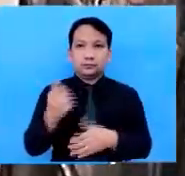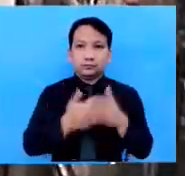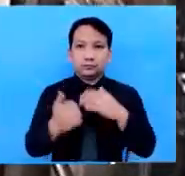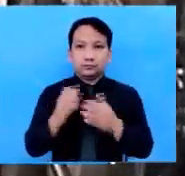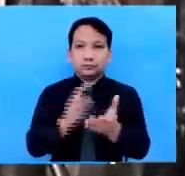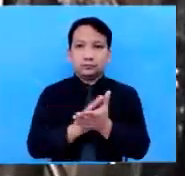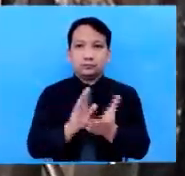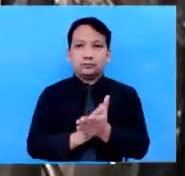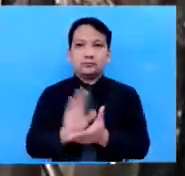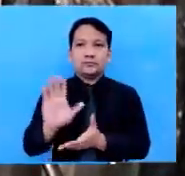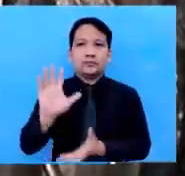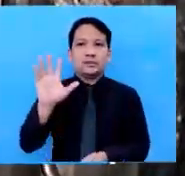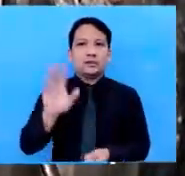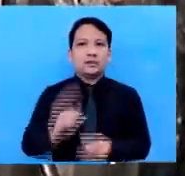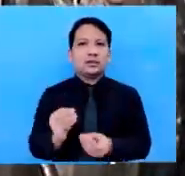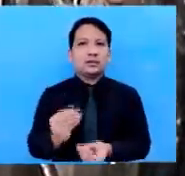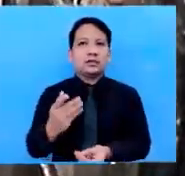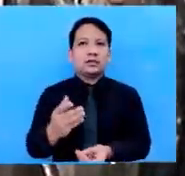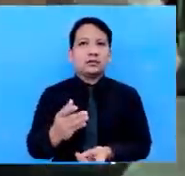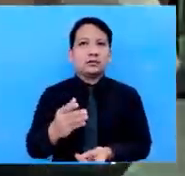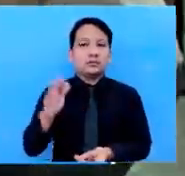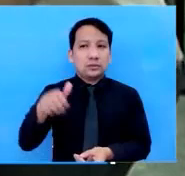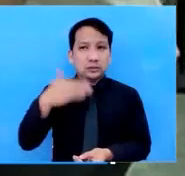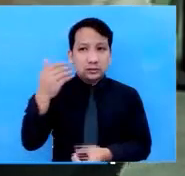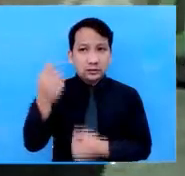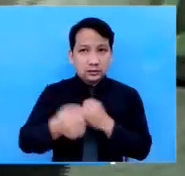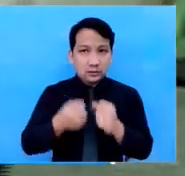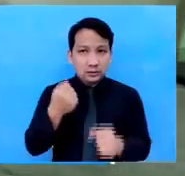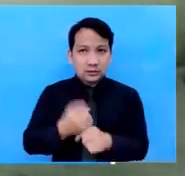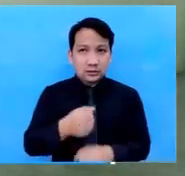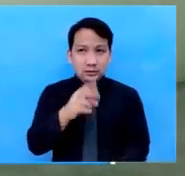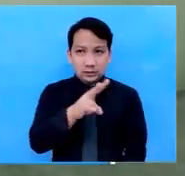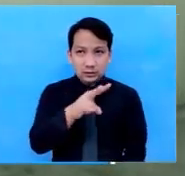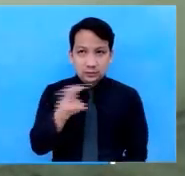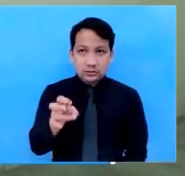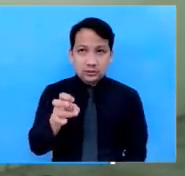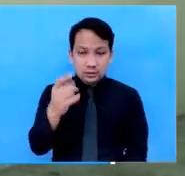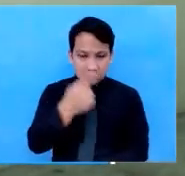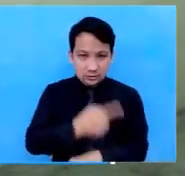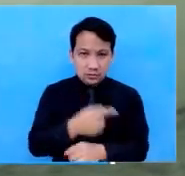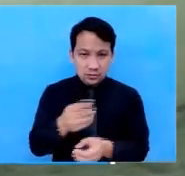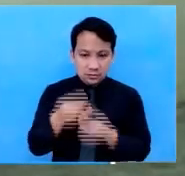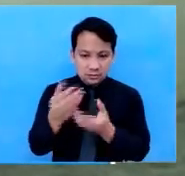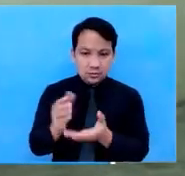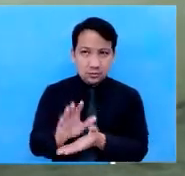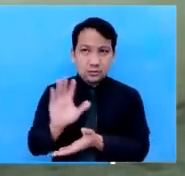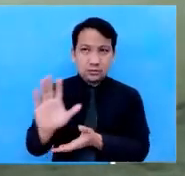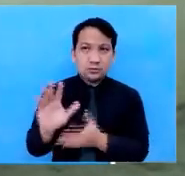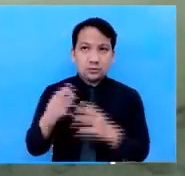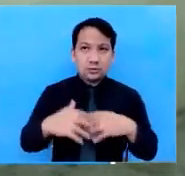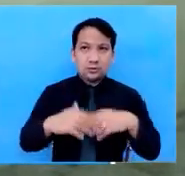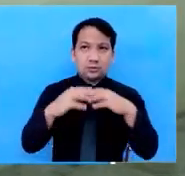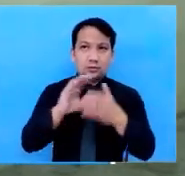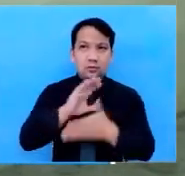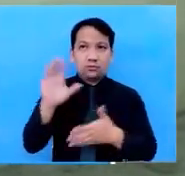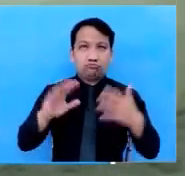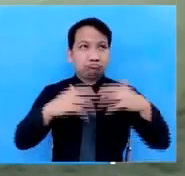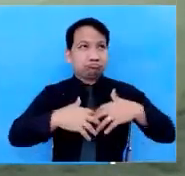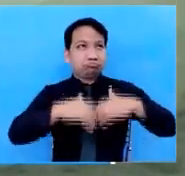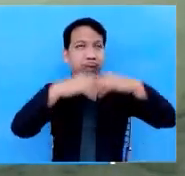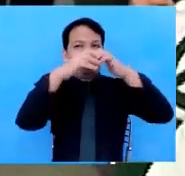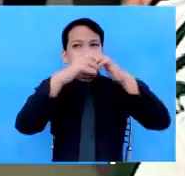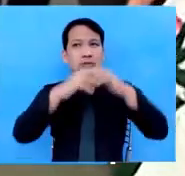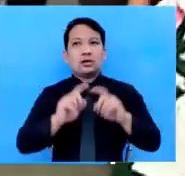ay aabutin pa hanggang susunod na taon kasi 700 days daw yung ibinigay sa kanila para mabuo yung mga buildings. So